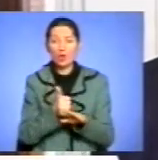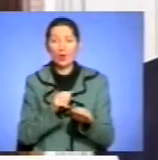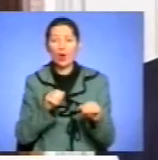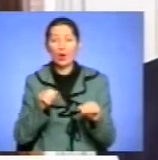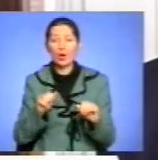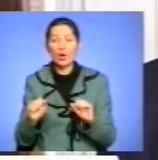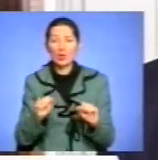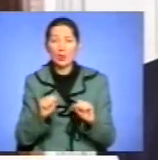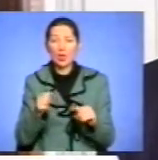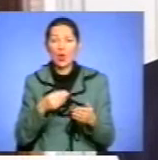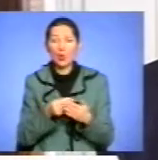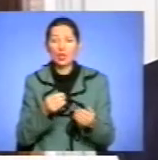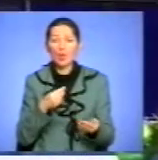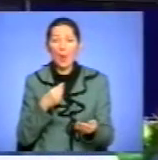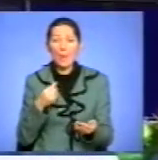бюджет 2013 року.